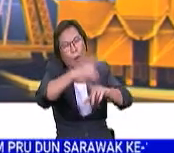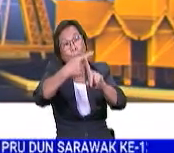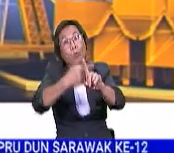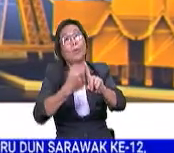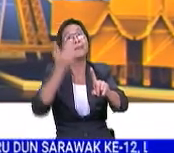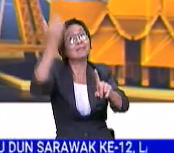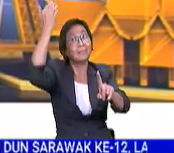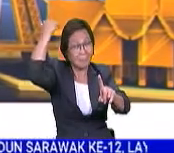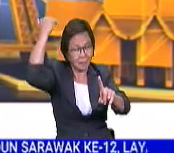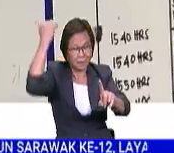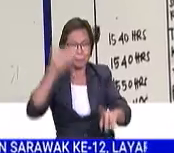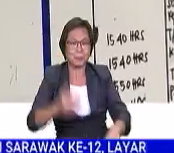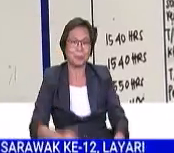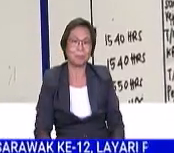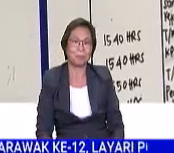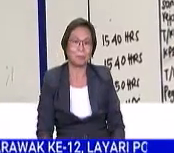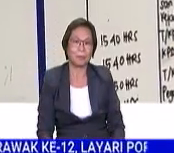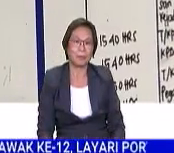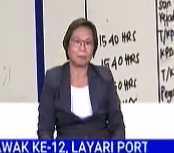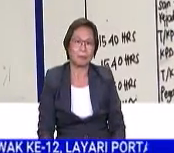ini.